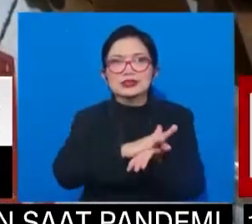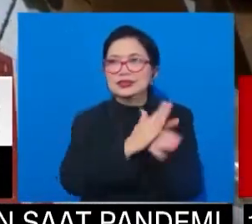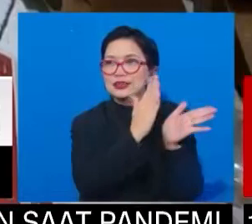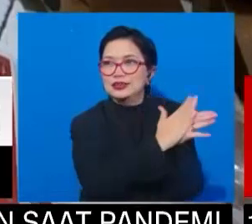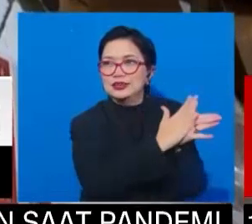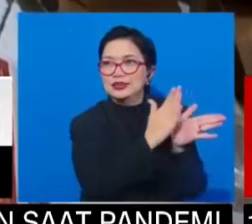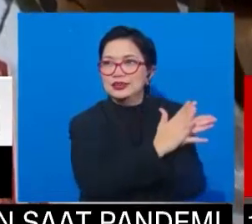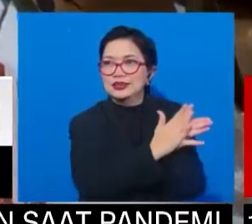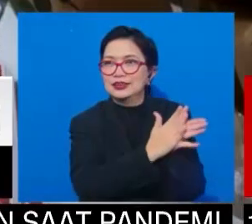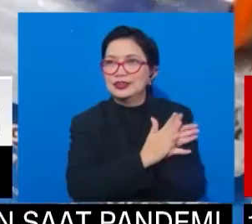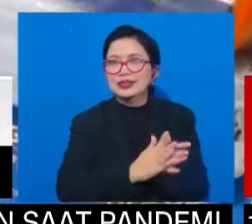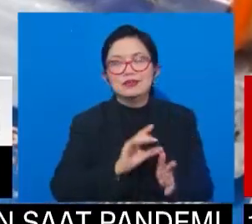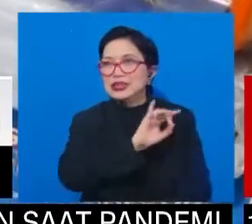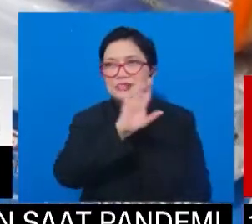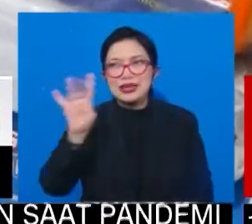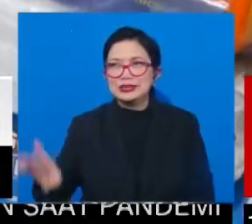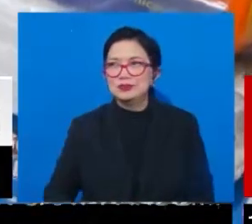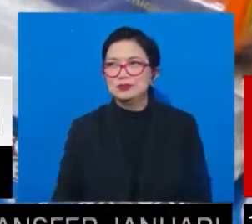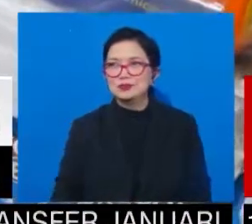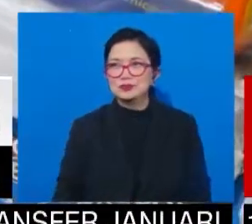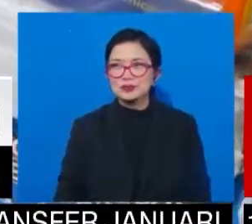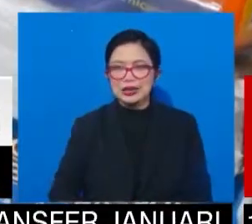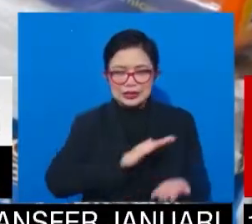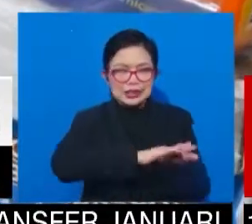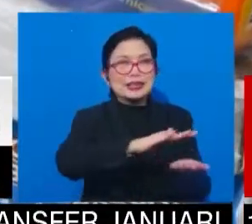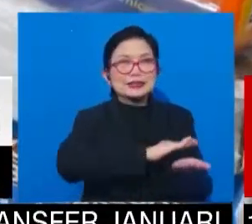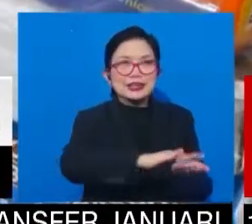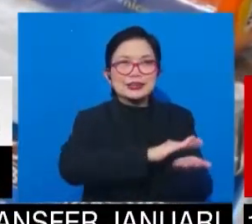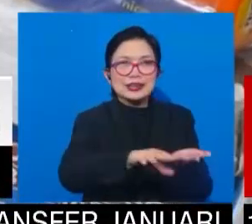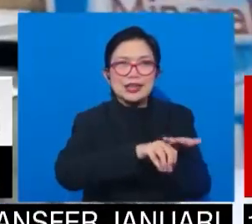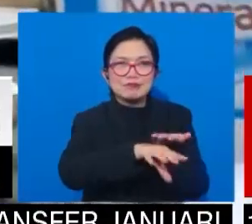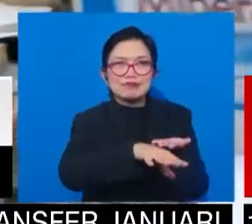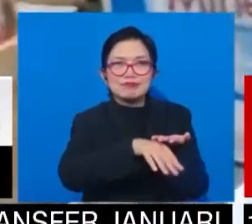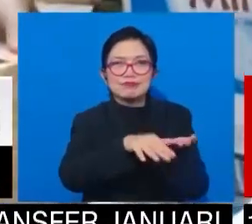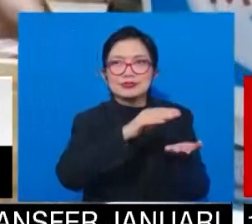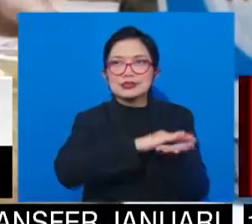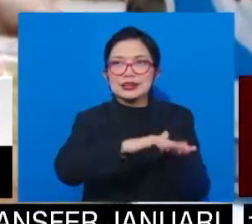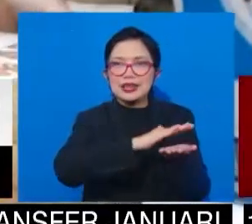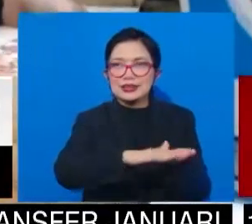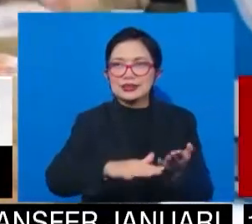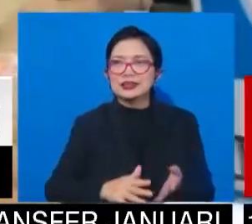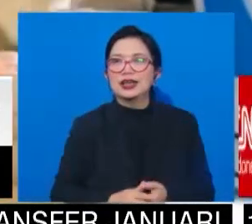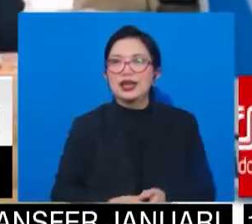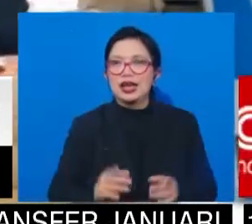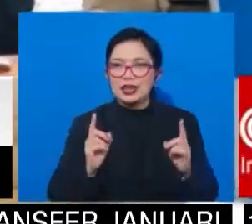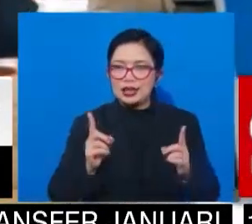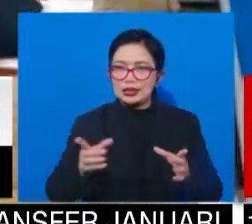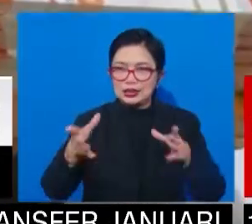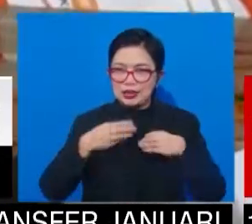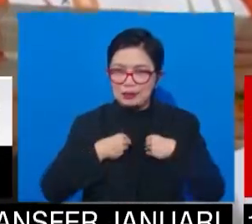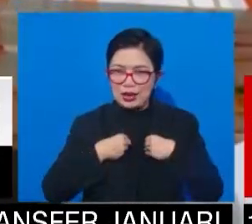hingga contoh surat suara. Meski permintaan meningkat, pemilik jasa digital printing mengaku berhati-hati menerima pesanan dari para